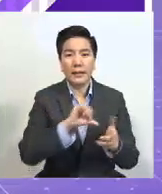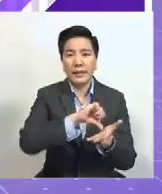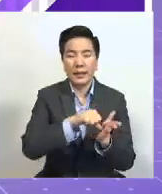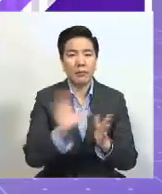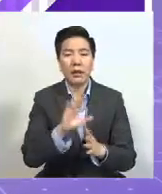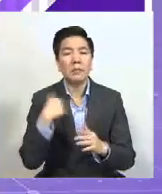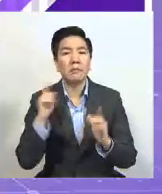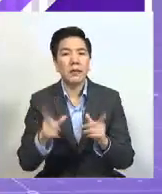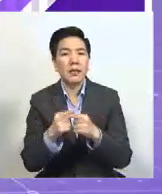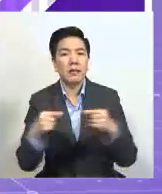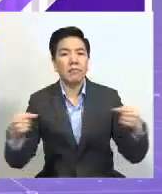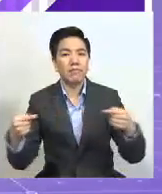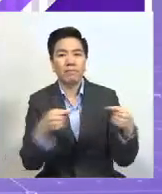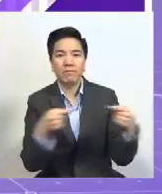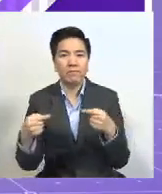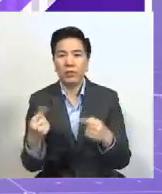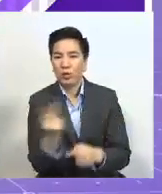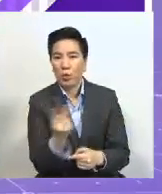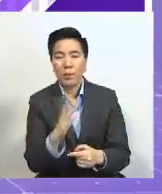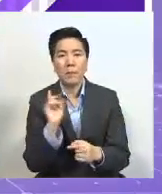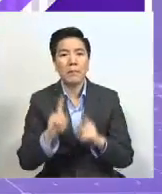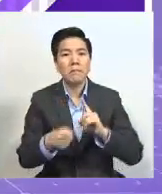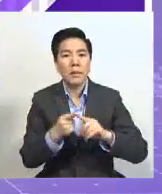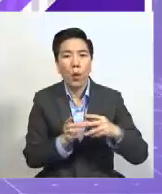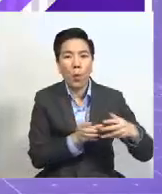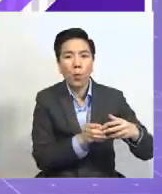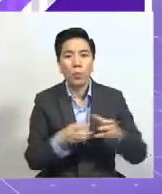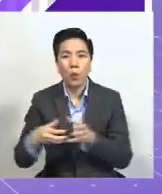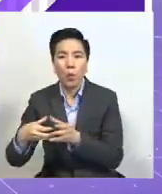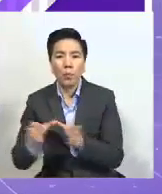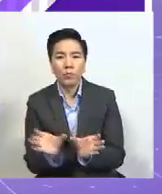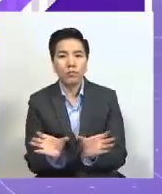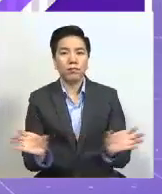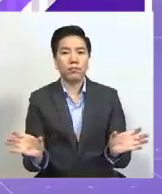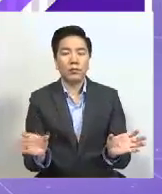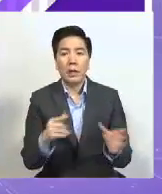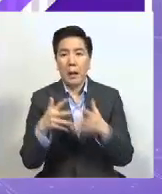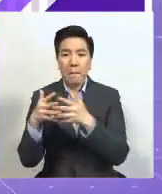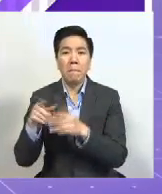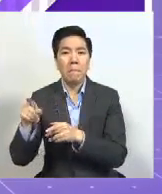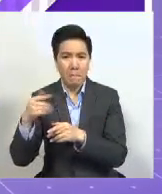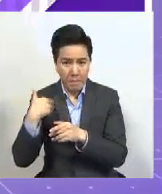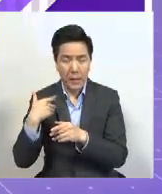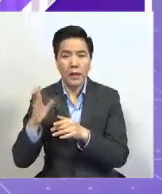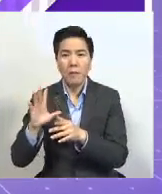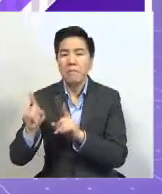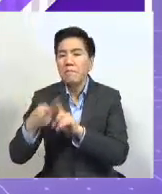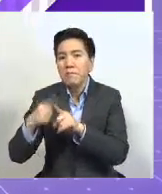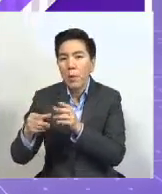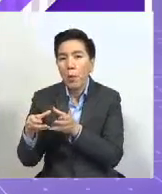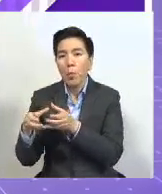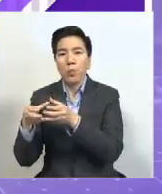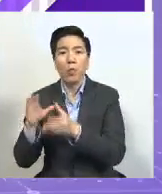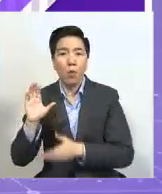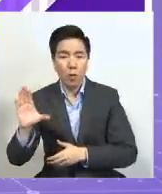มคิดว่ามันเป็นเรื่องของพันธมิตรที่ถือหางแต่ละกู้สหรัฐก็มีกลุ่มที่เป็นแฟนคลับของเข